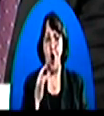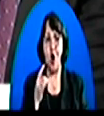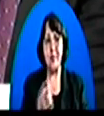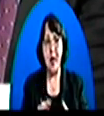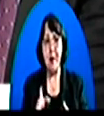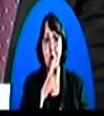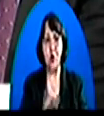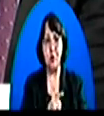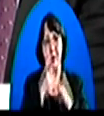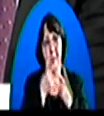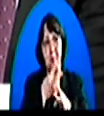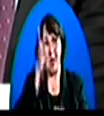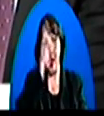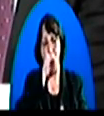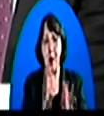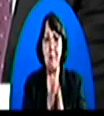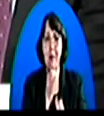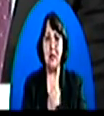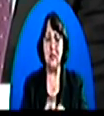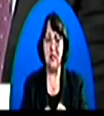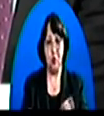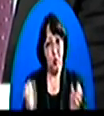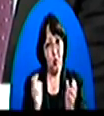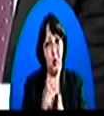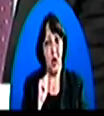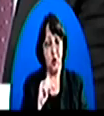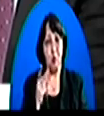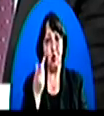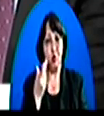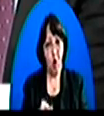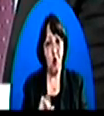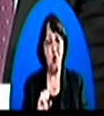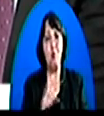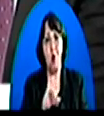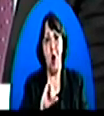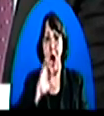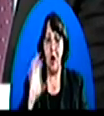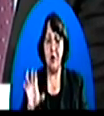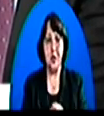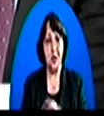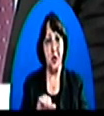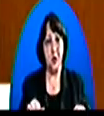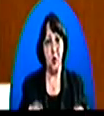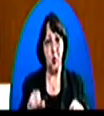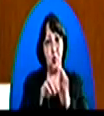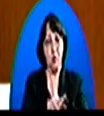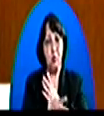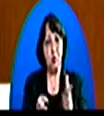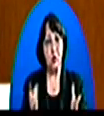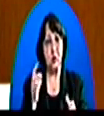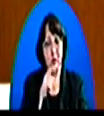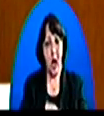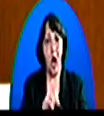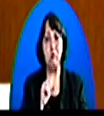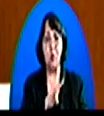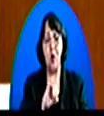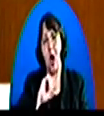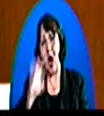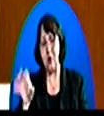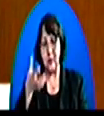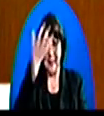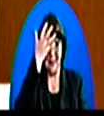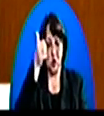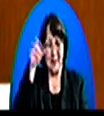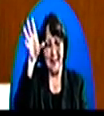байгаа. Таны ач холбогдлын талаар бас энэ ондоо багтаад ашигла үзэгчдэд хүрэх болов гэсэн хүлээлт байна. Ер нь засгийн газар дээр Монгол Улсын эрхийн сайдаас